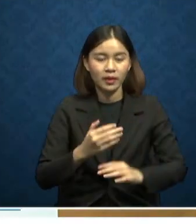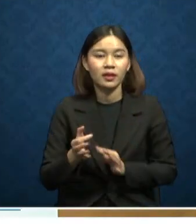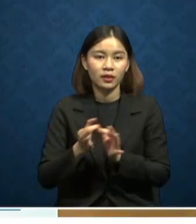เคารพครับ